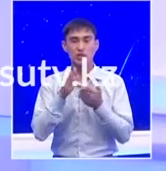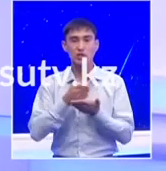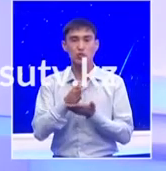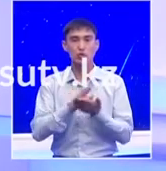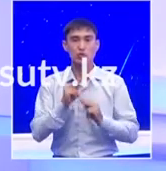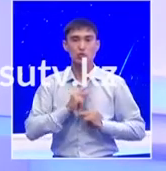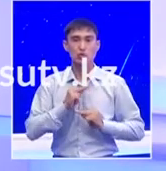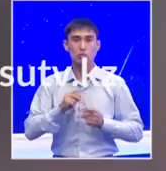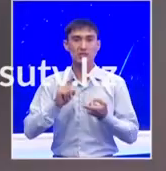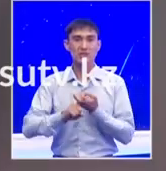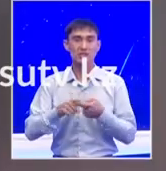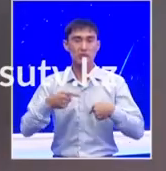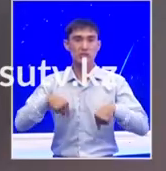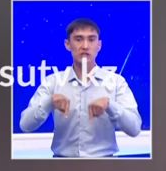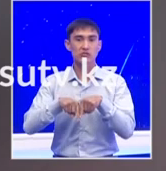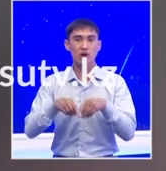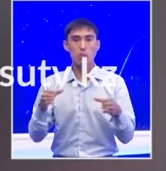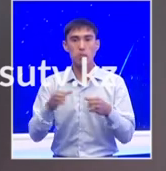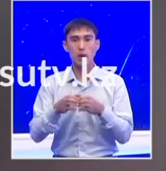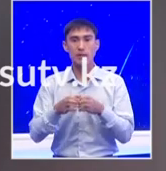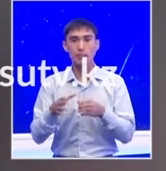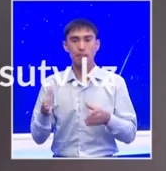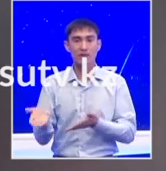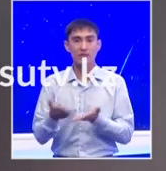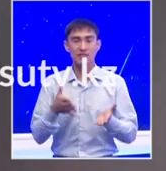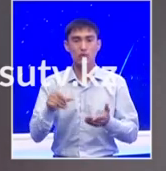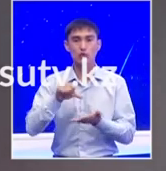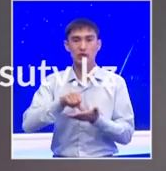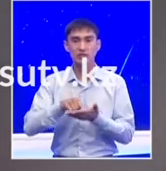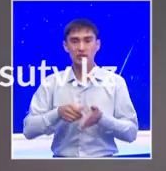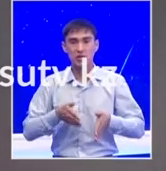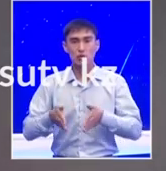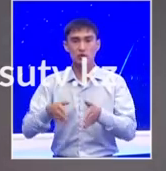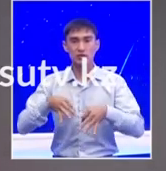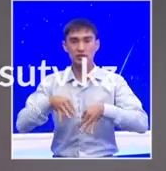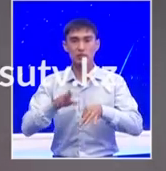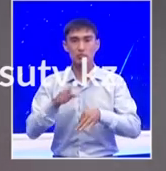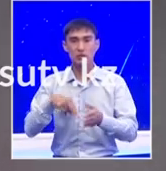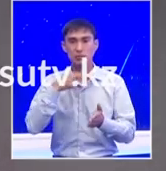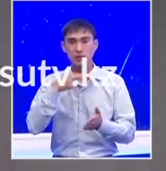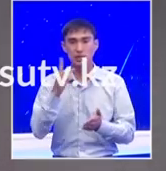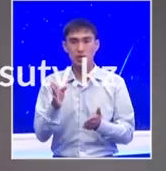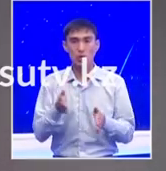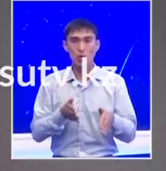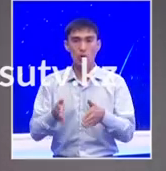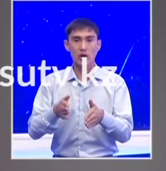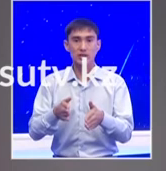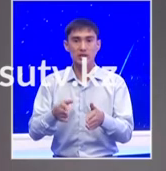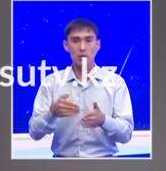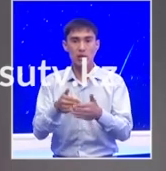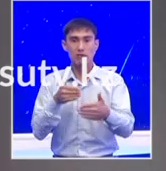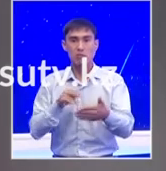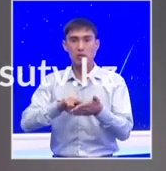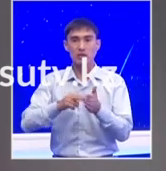сотрудники службы по связям с общественностью. В компании призывают всех участников дорожного движения быть бдительными на дорогах и